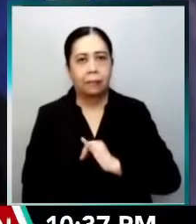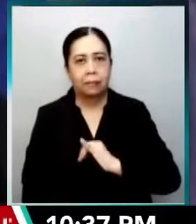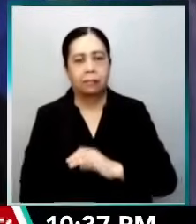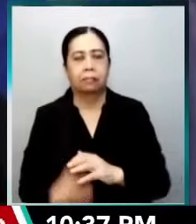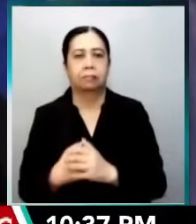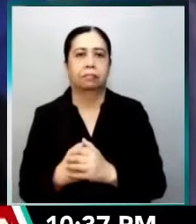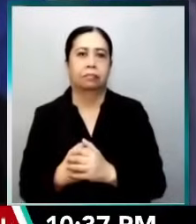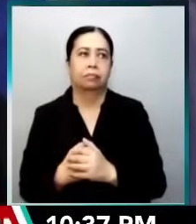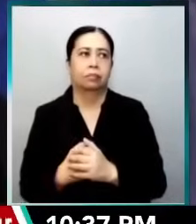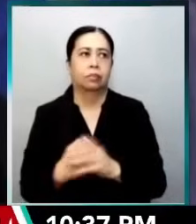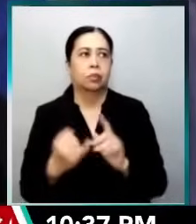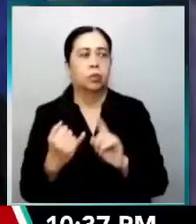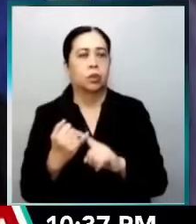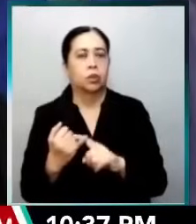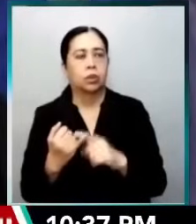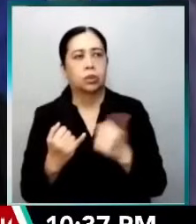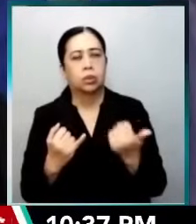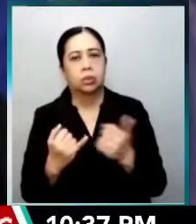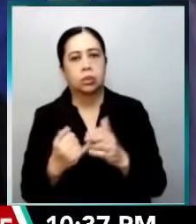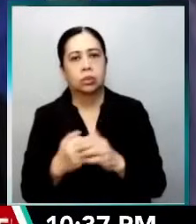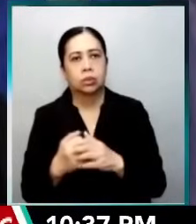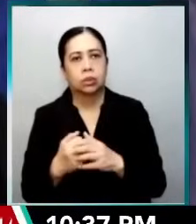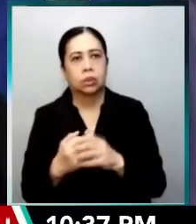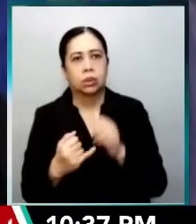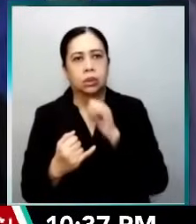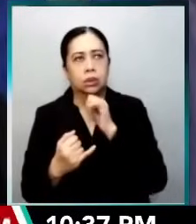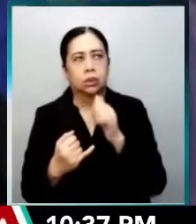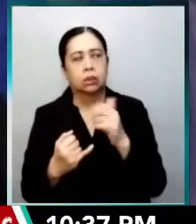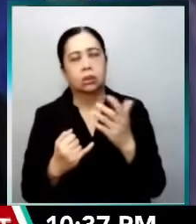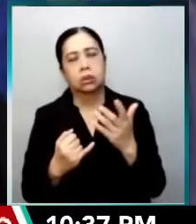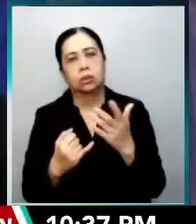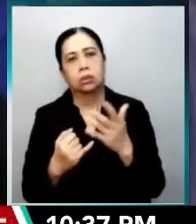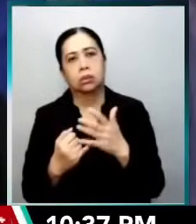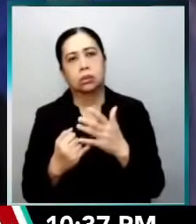yung pong hindi